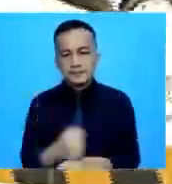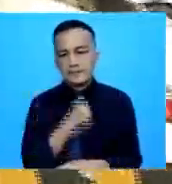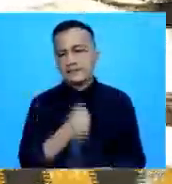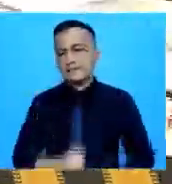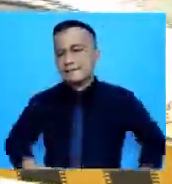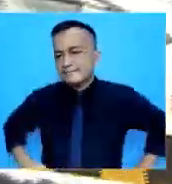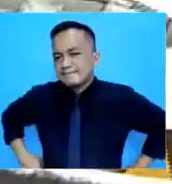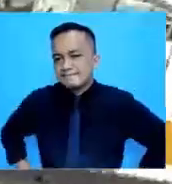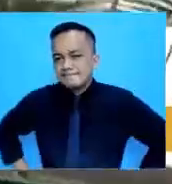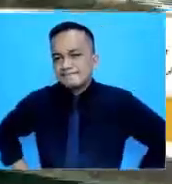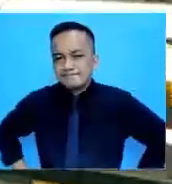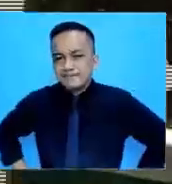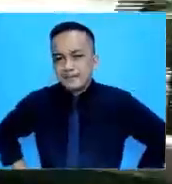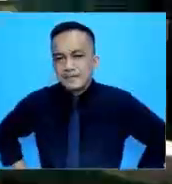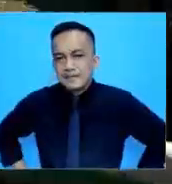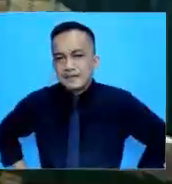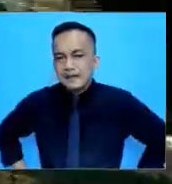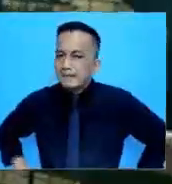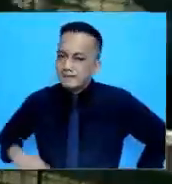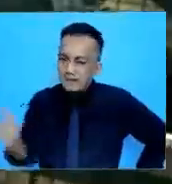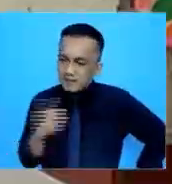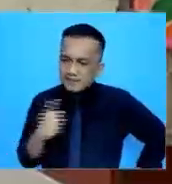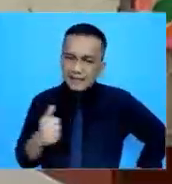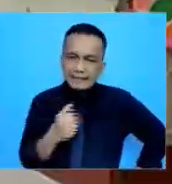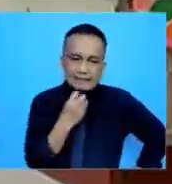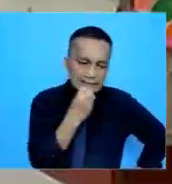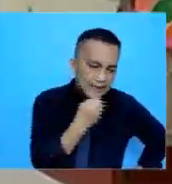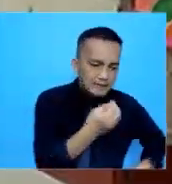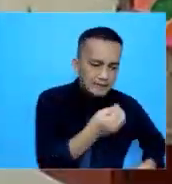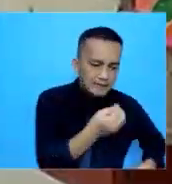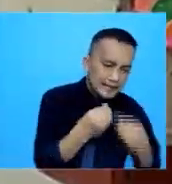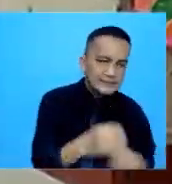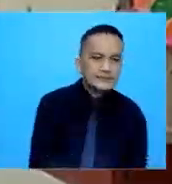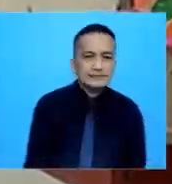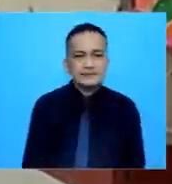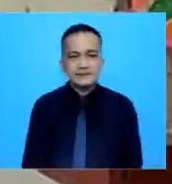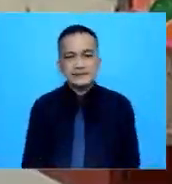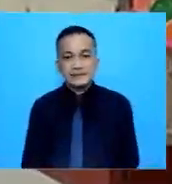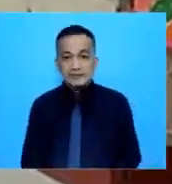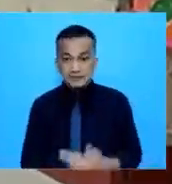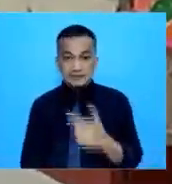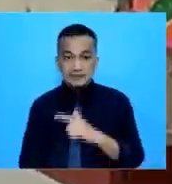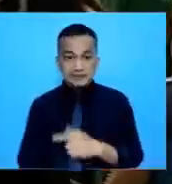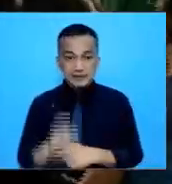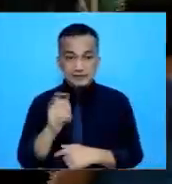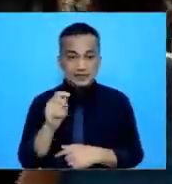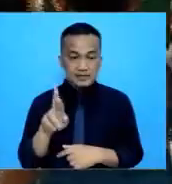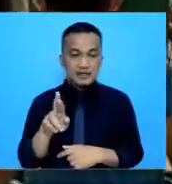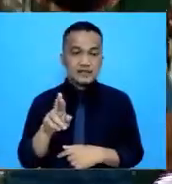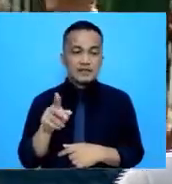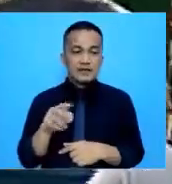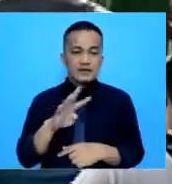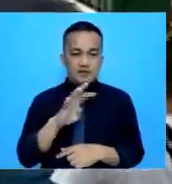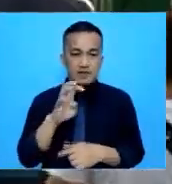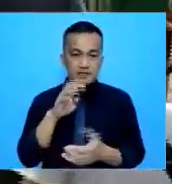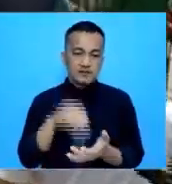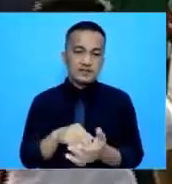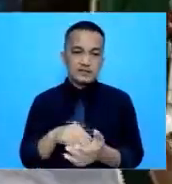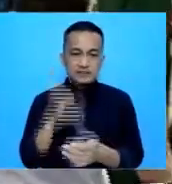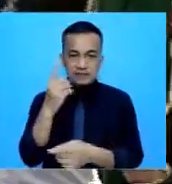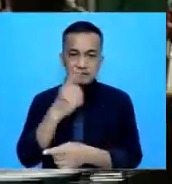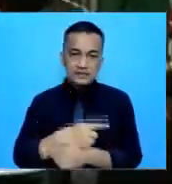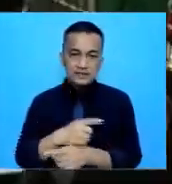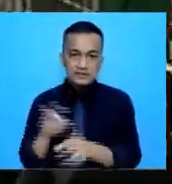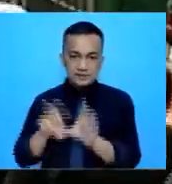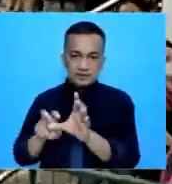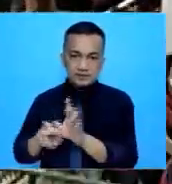Sayang din po yung pamasahe, pangkain na lang din yun eh. Ayon sa DOTR, umabot sa 400,000 kada araw ang bilang ng mga